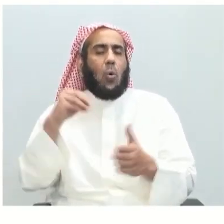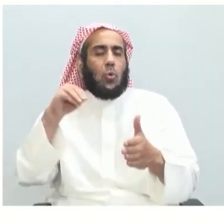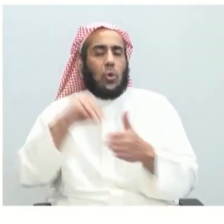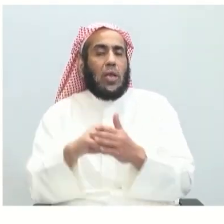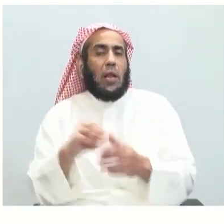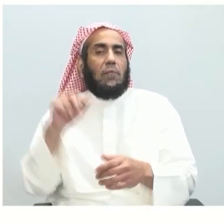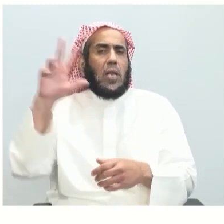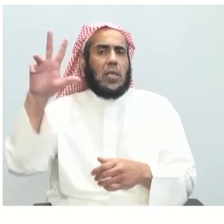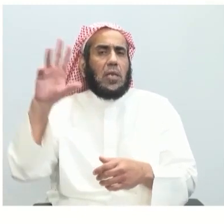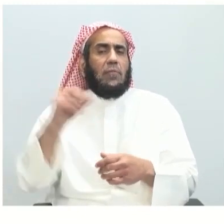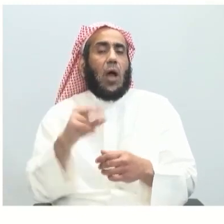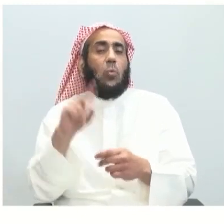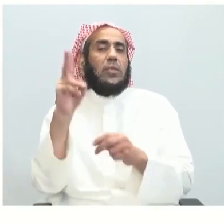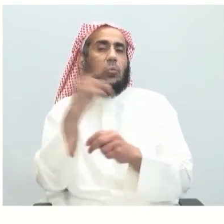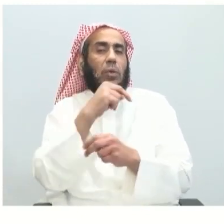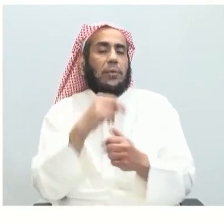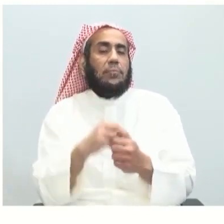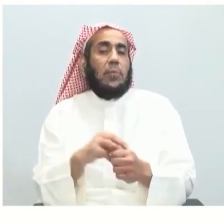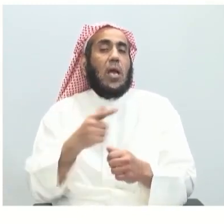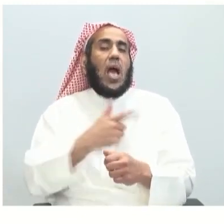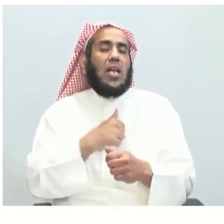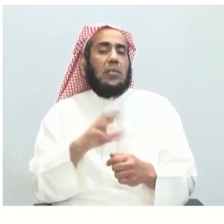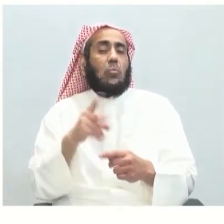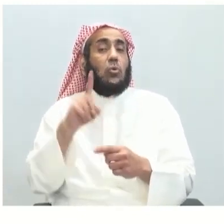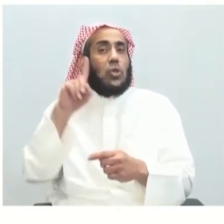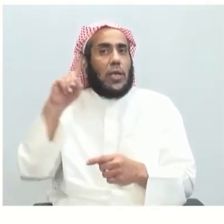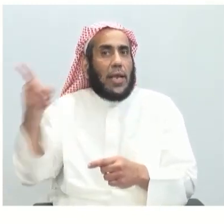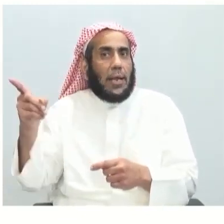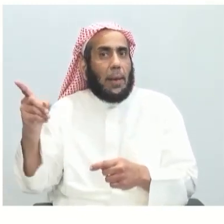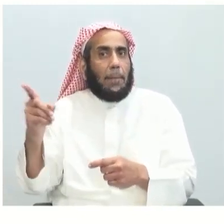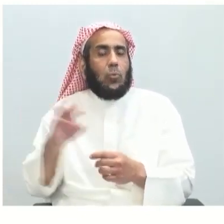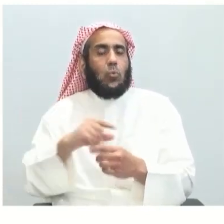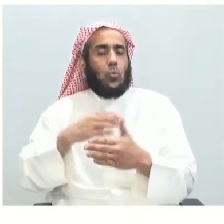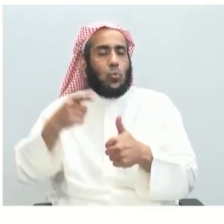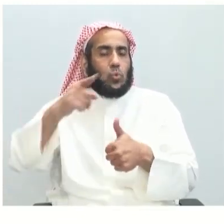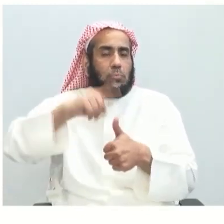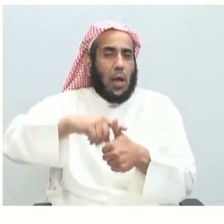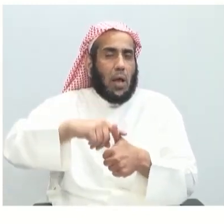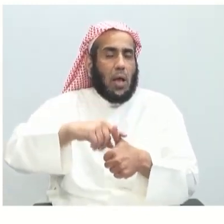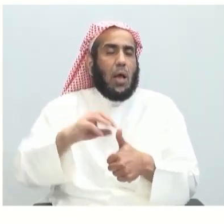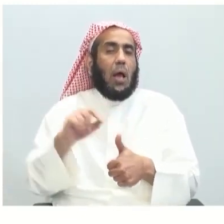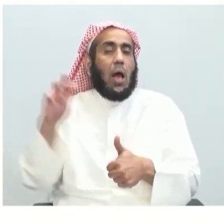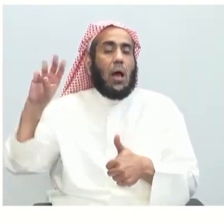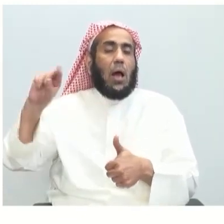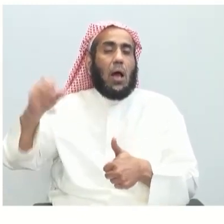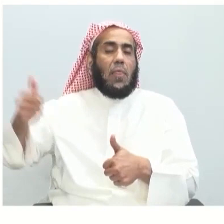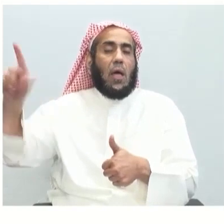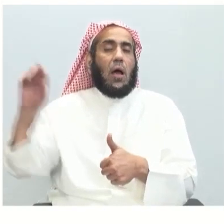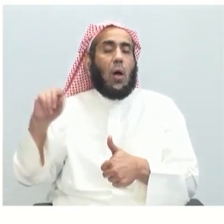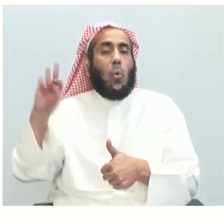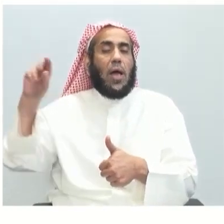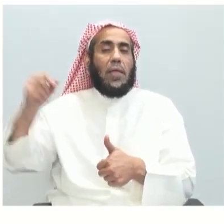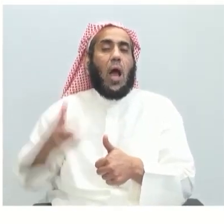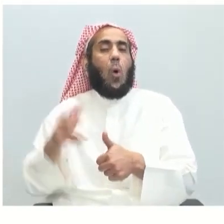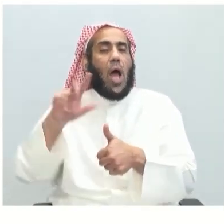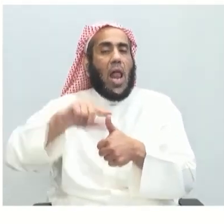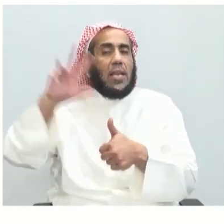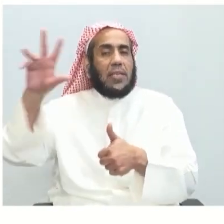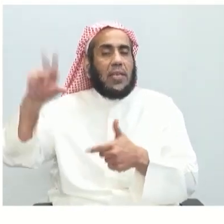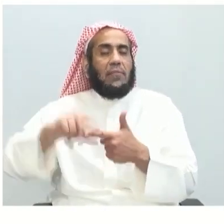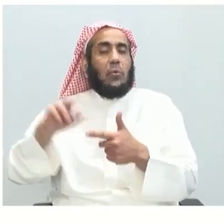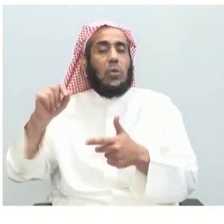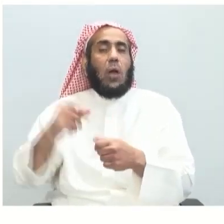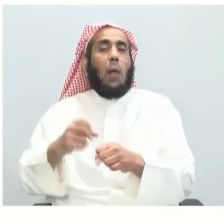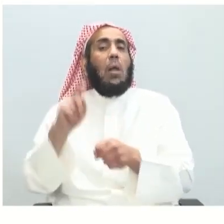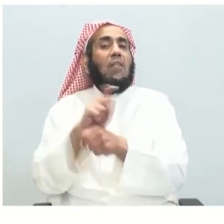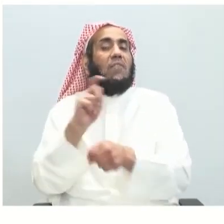تدخل عليه التعريف او التنوين الاسم يمكنك ان تشير اليه معنى يسبق او يسبق كلمه هذا وهذه وتدخل عليها الى التعريف او التنوين